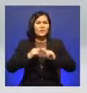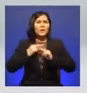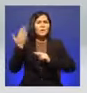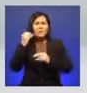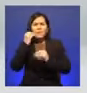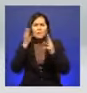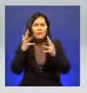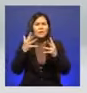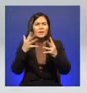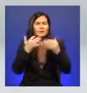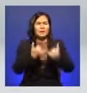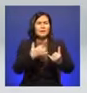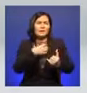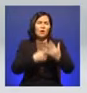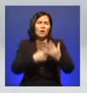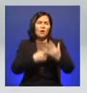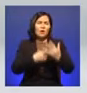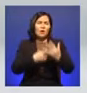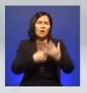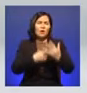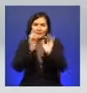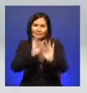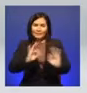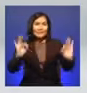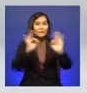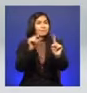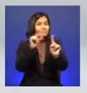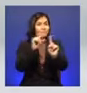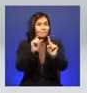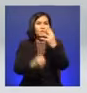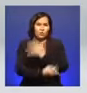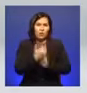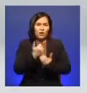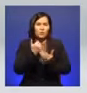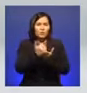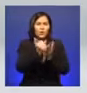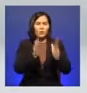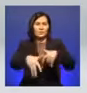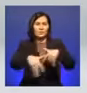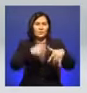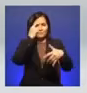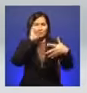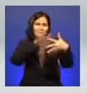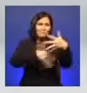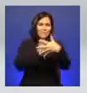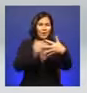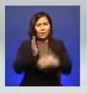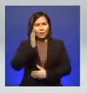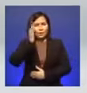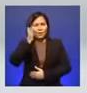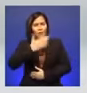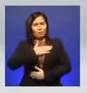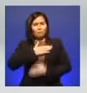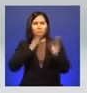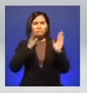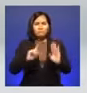านอะไรอย่างเงี้ยครับเพราะงั้นการมีโอกาสเหล่านี้มันทำให้ประชาชนเกิดการวางแผนว่าอนาคตของเขาเนี่ยจะเป็นอย่างไรต่